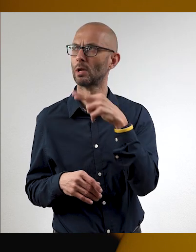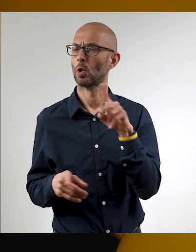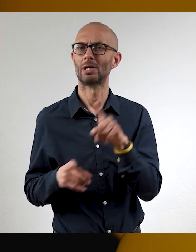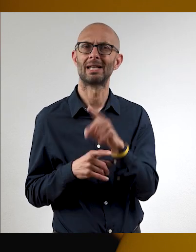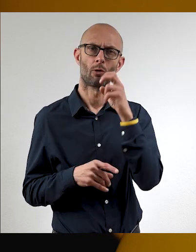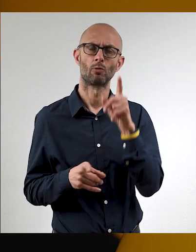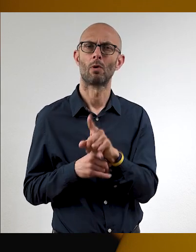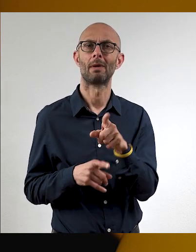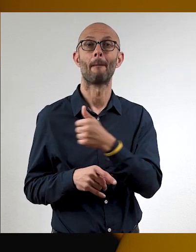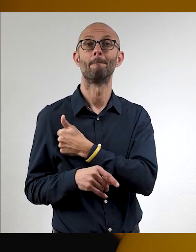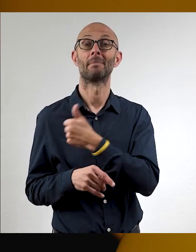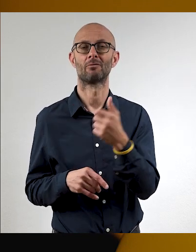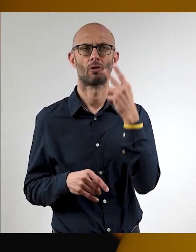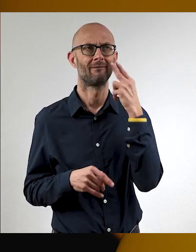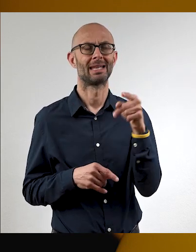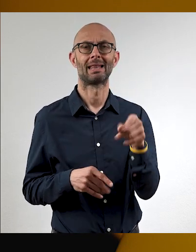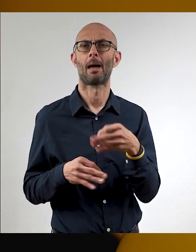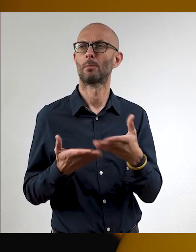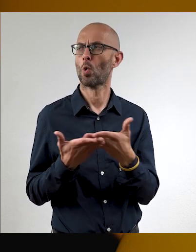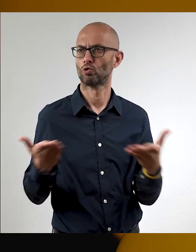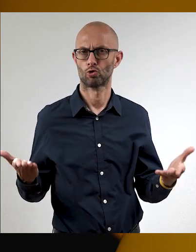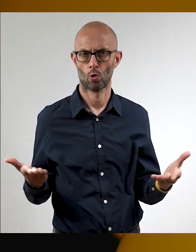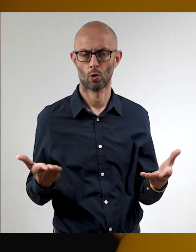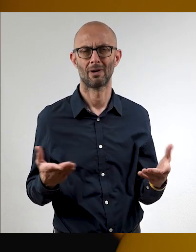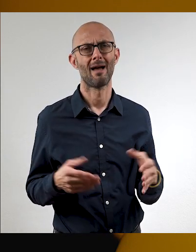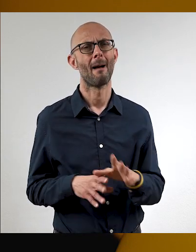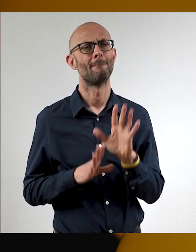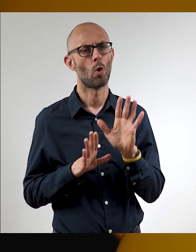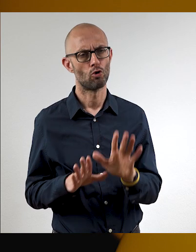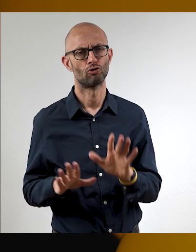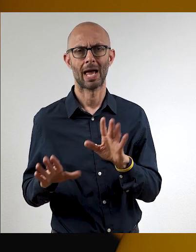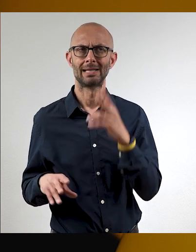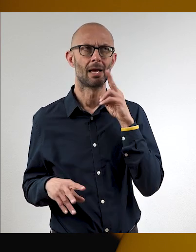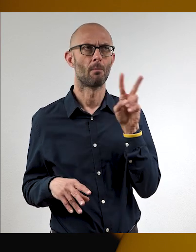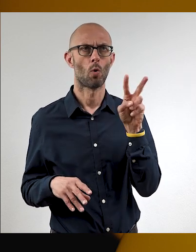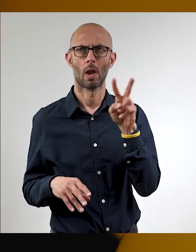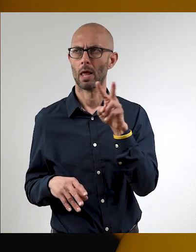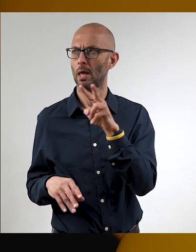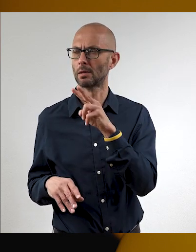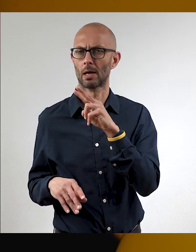bi prvič videli ta prostor, počasi pogledate naokoli,